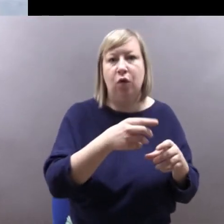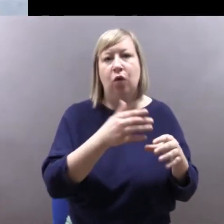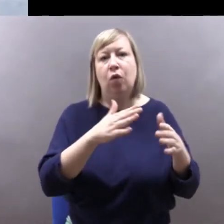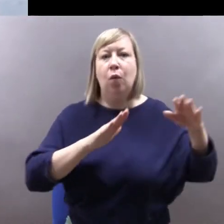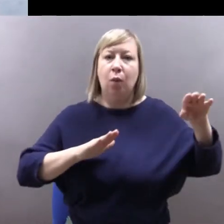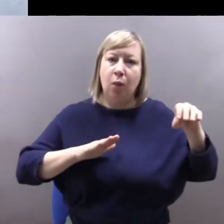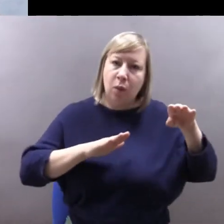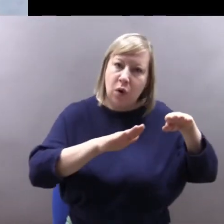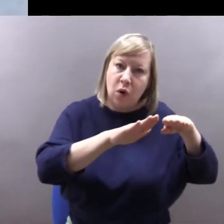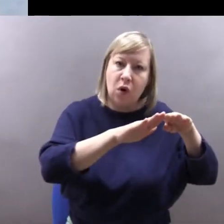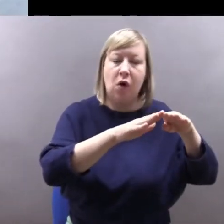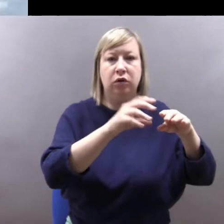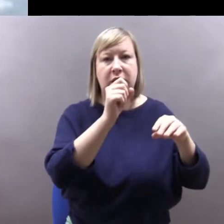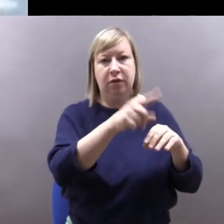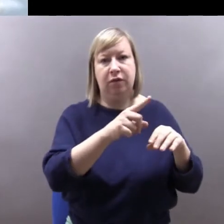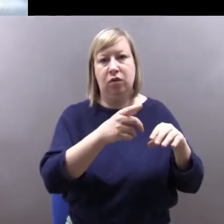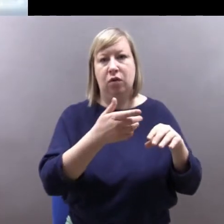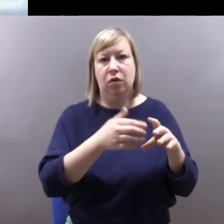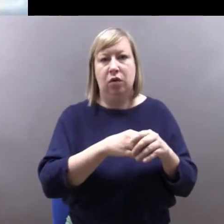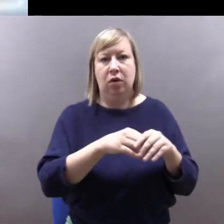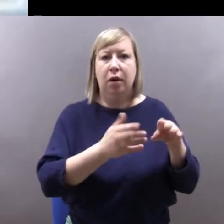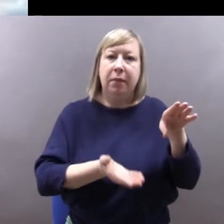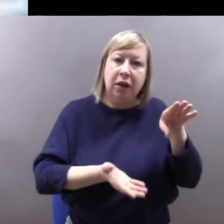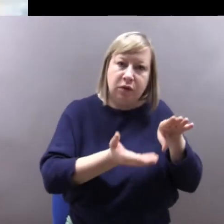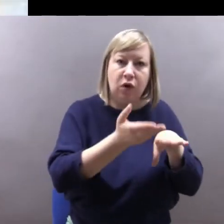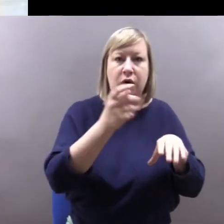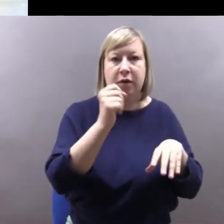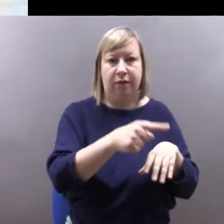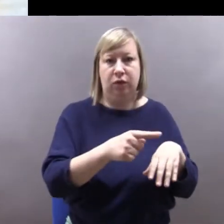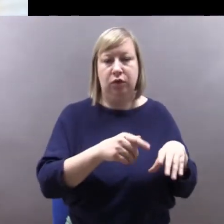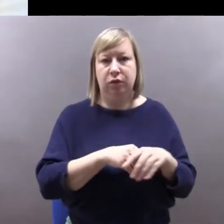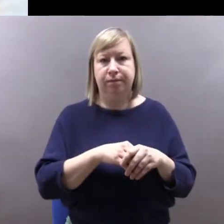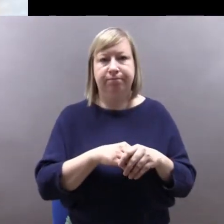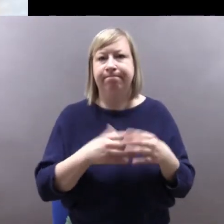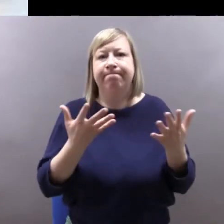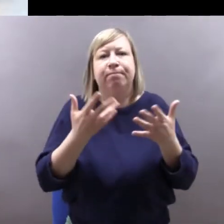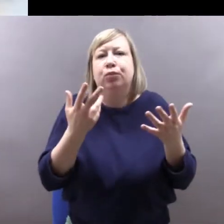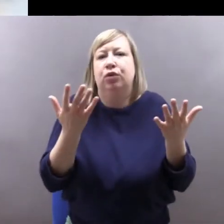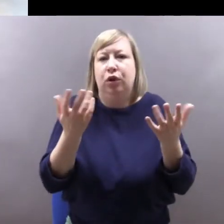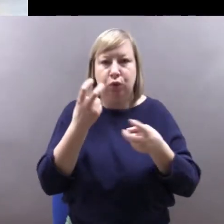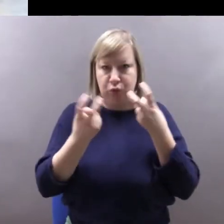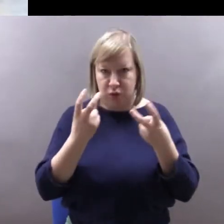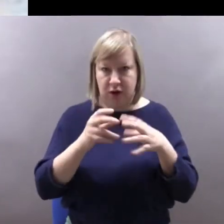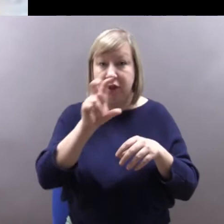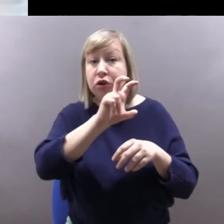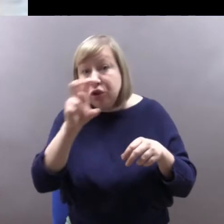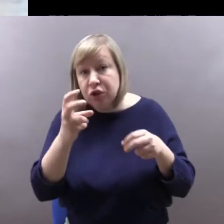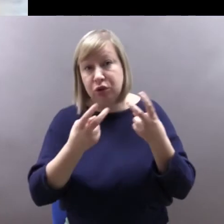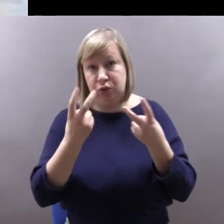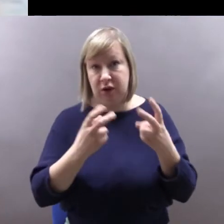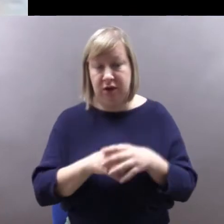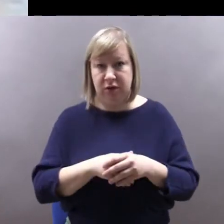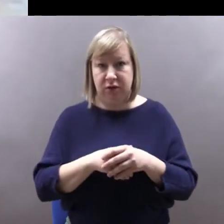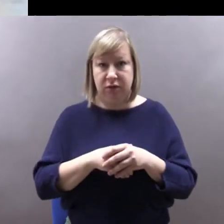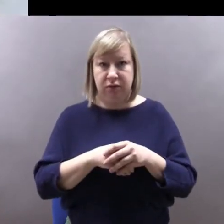znaczy windę, ma podjazd albo jest z poziomu ziemi, mamy platformy tu i tam. Gdzie tego